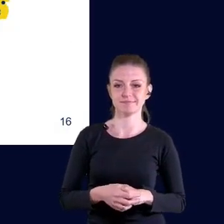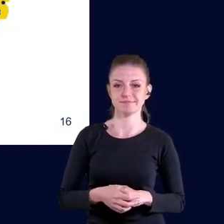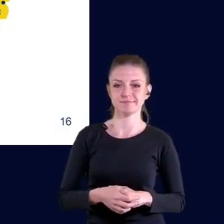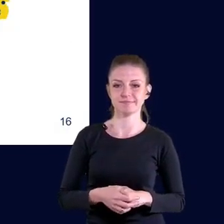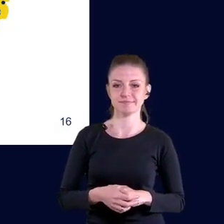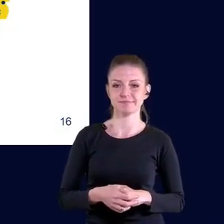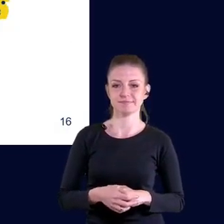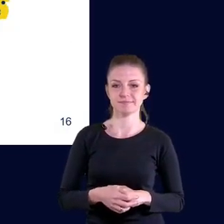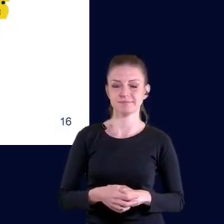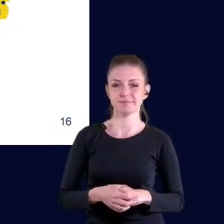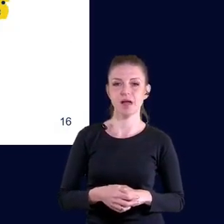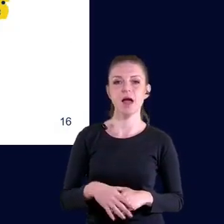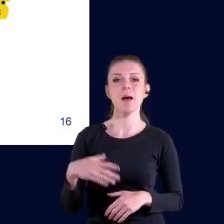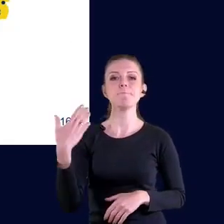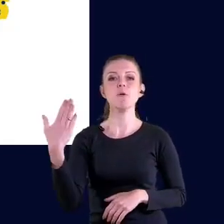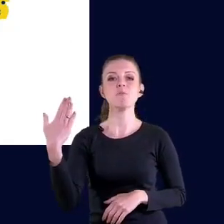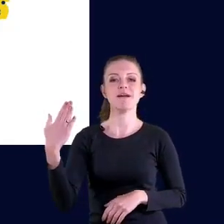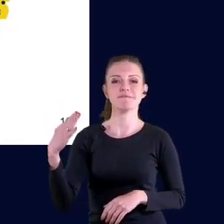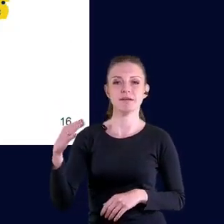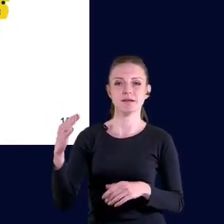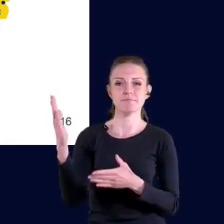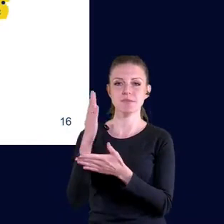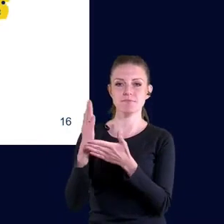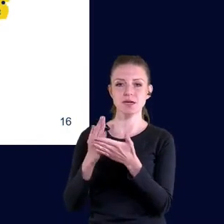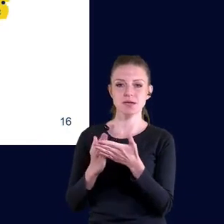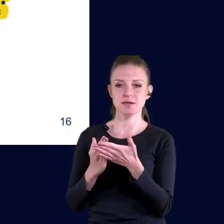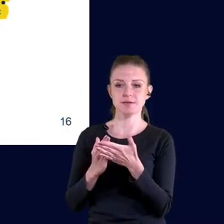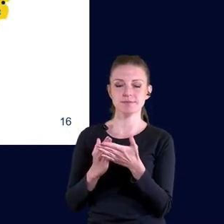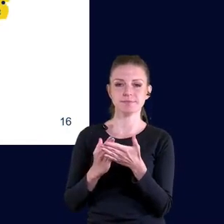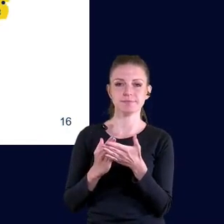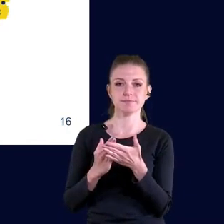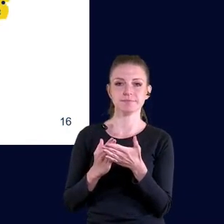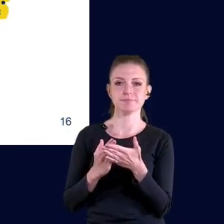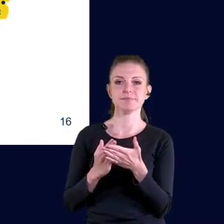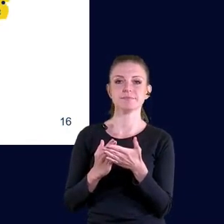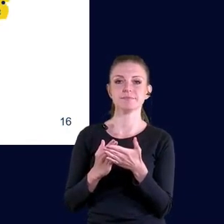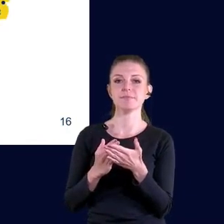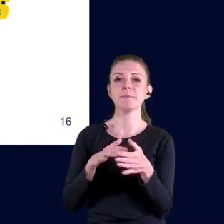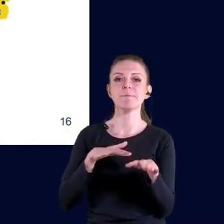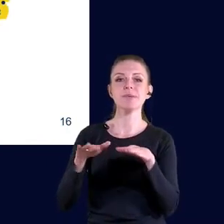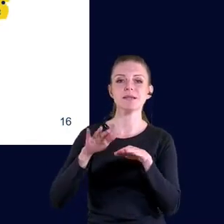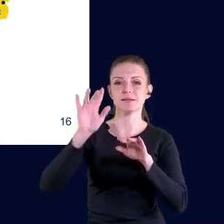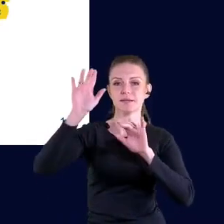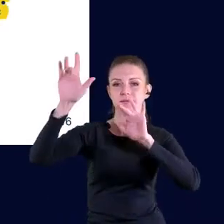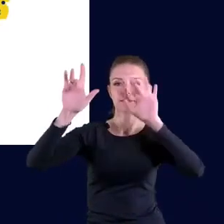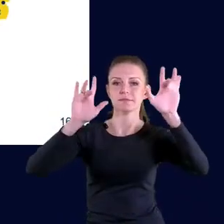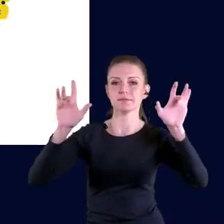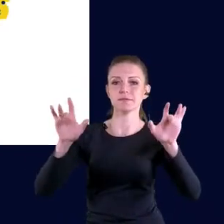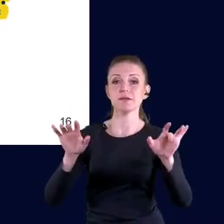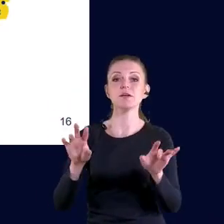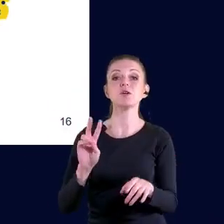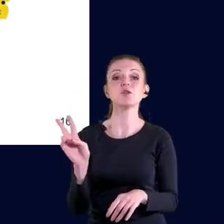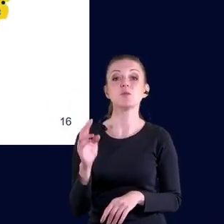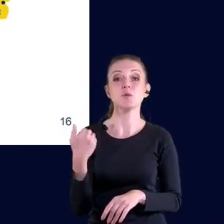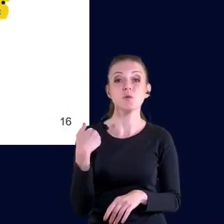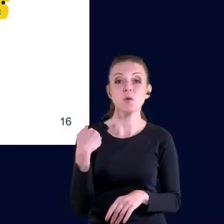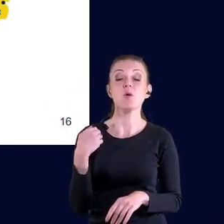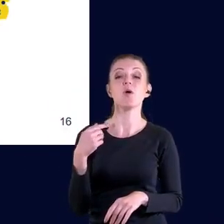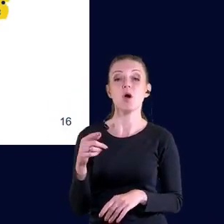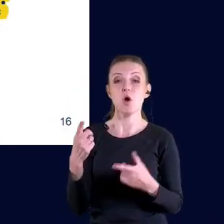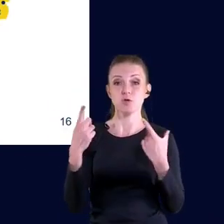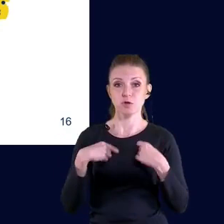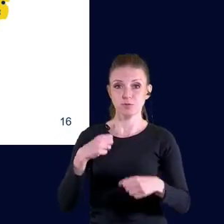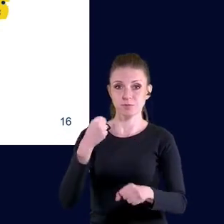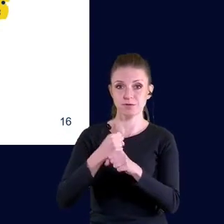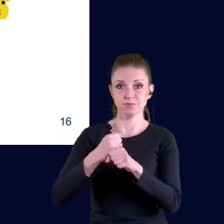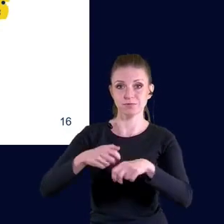po prawej stronie widzimy miejscowości w których znajdowali się użytkownicy online podręcznika